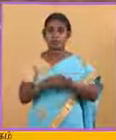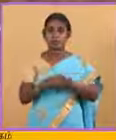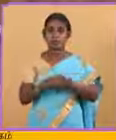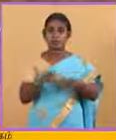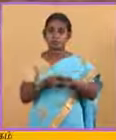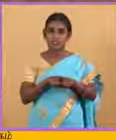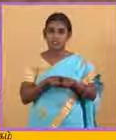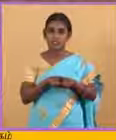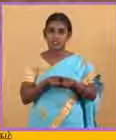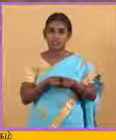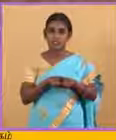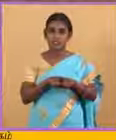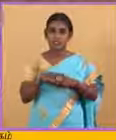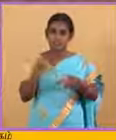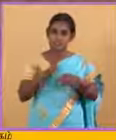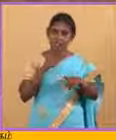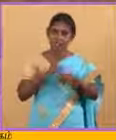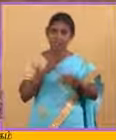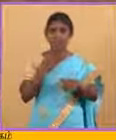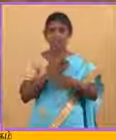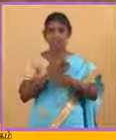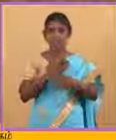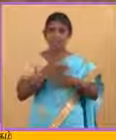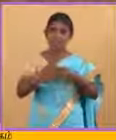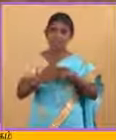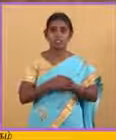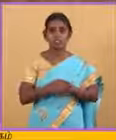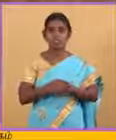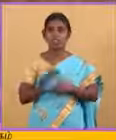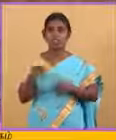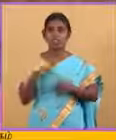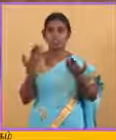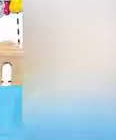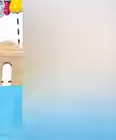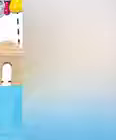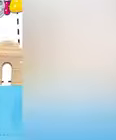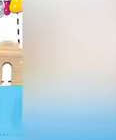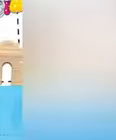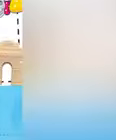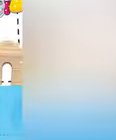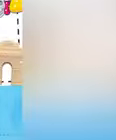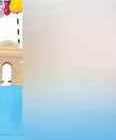நீங்கள் அயராது உழைக்க வேண்டும் என்று வேண்டிக் கொண்டு இந்த பாடத்தை நிறைவு செய்கிறேன்.